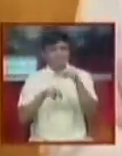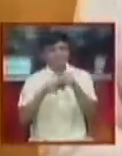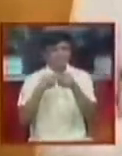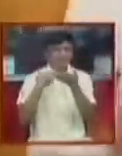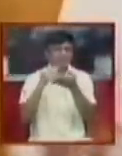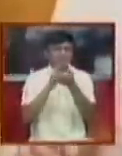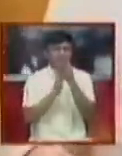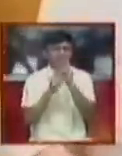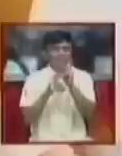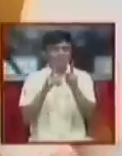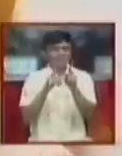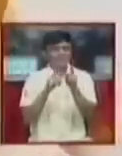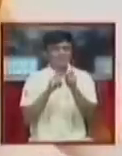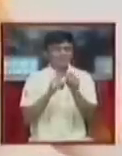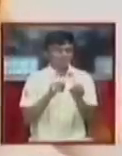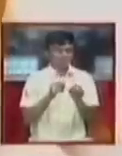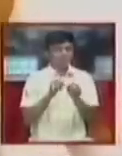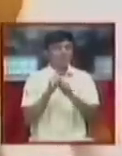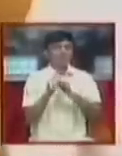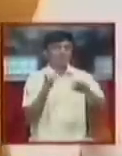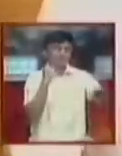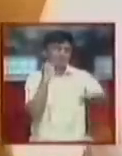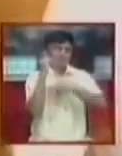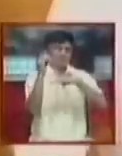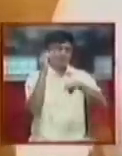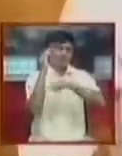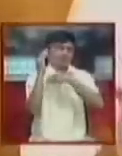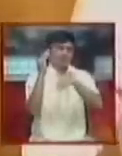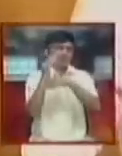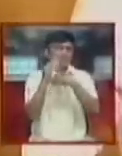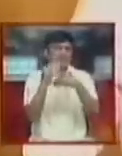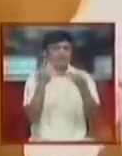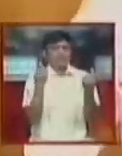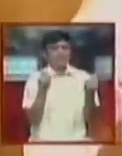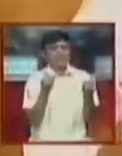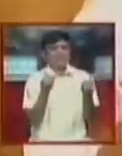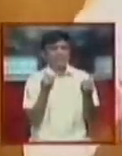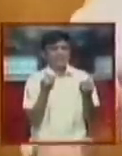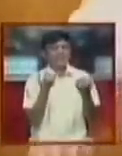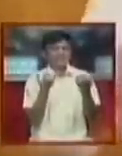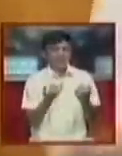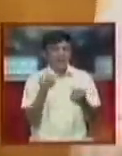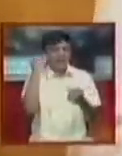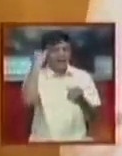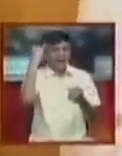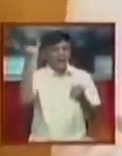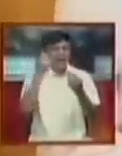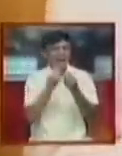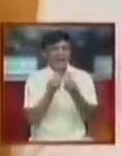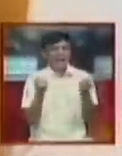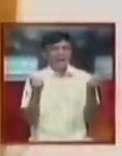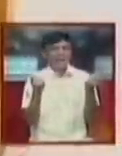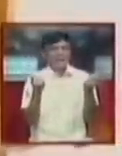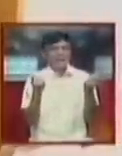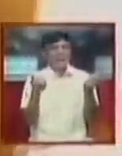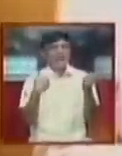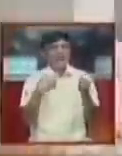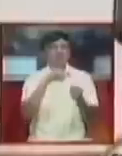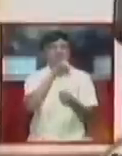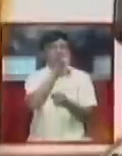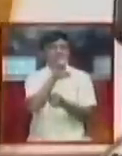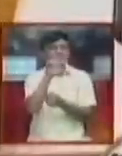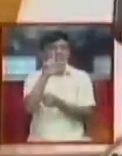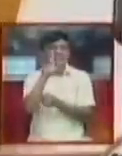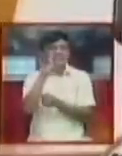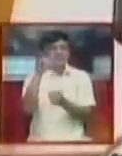kabuhayan, puputulin ang mga ito para gawing uling. May solusyon na po rito. Mayroon na pong